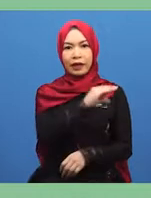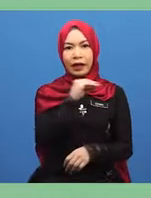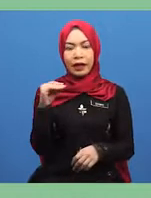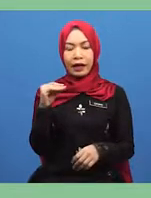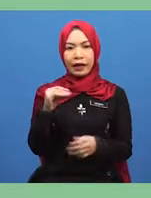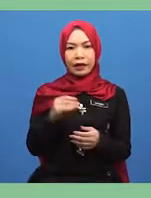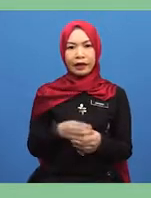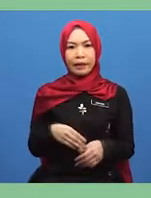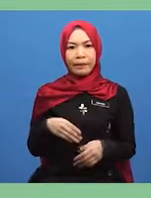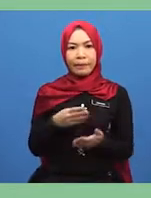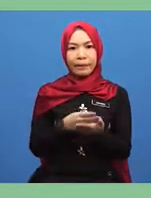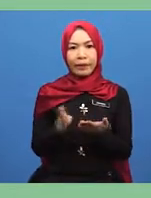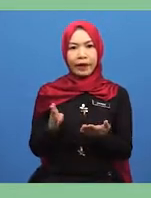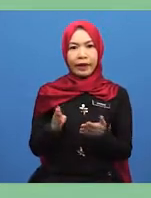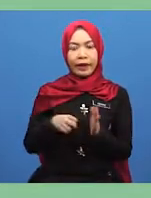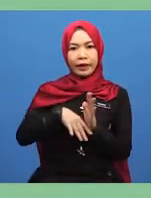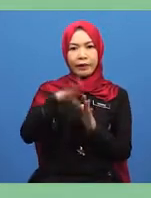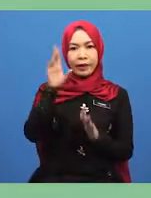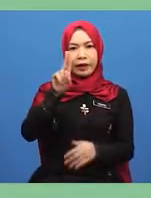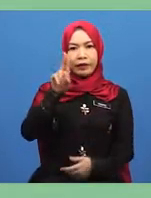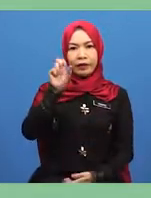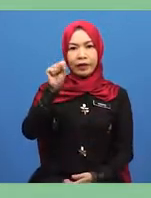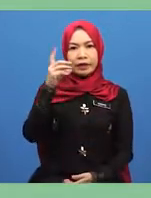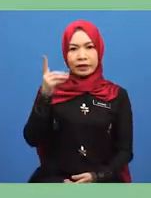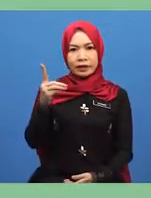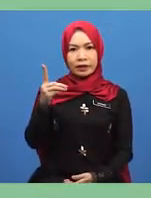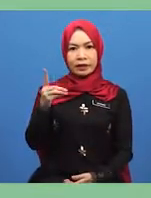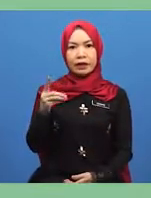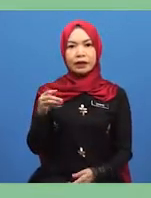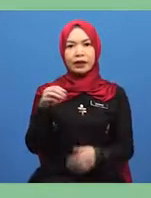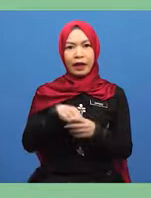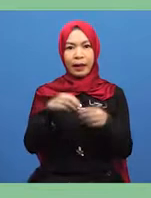penawaran USD di pasaran sebanyak jarak AB ini.